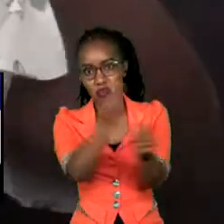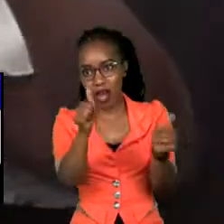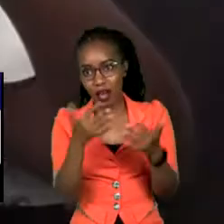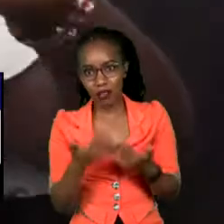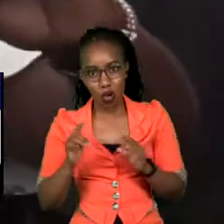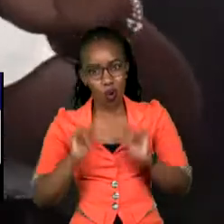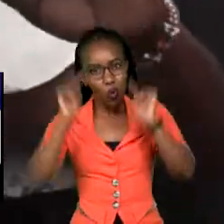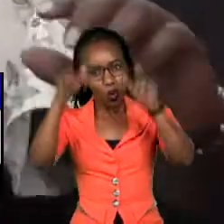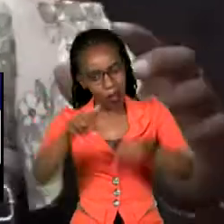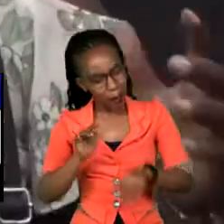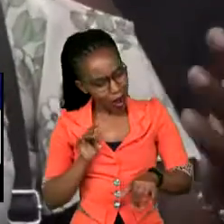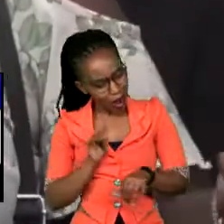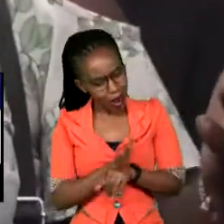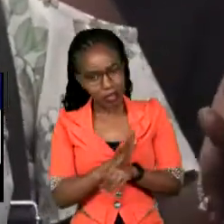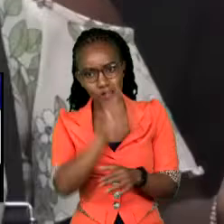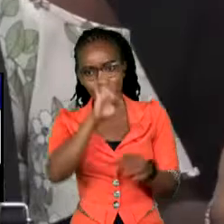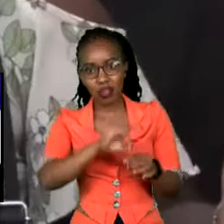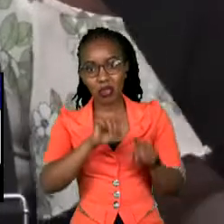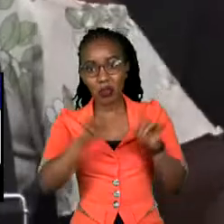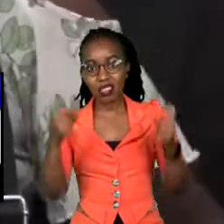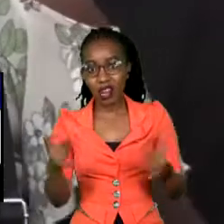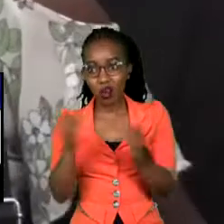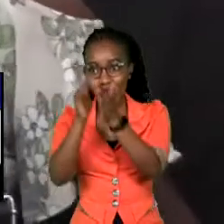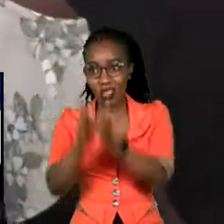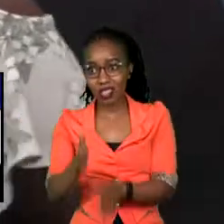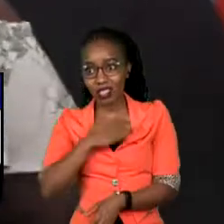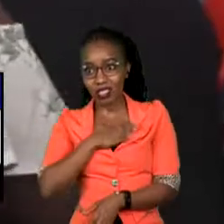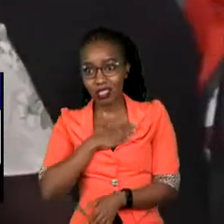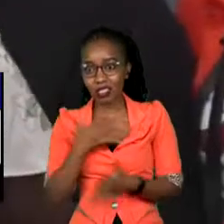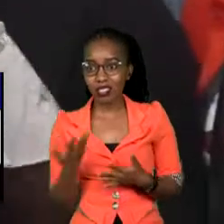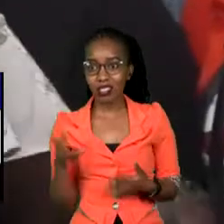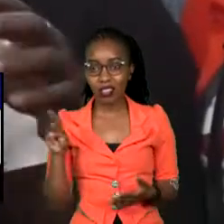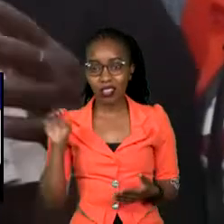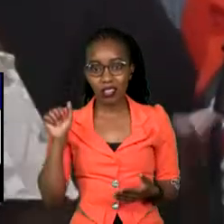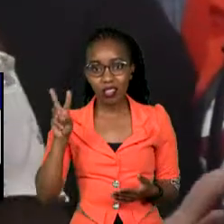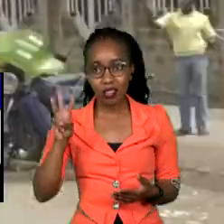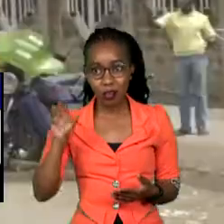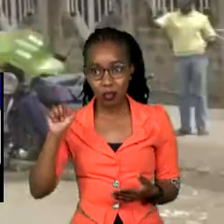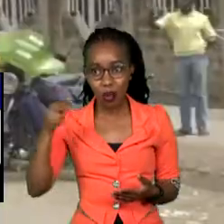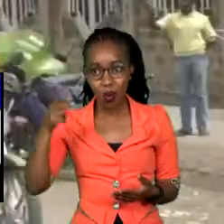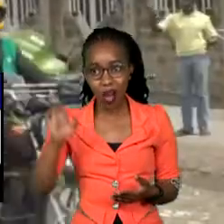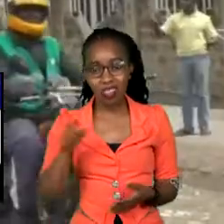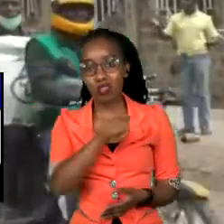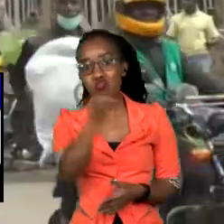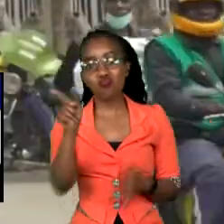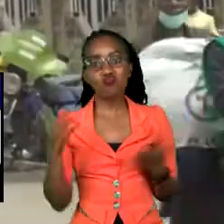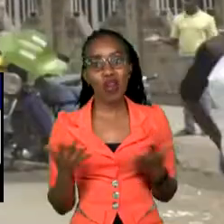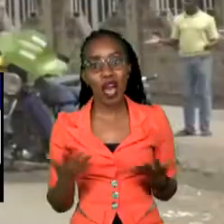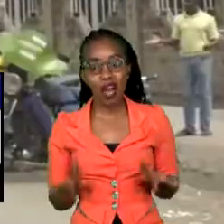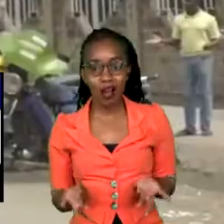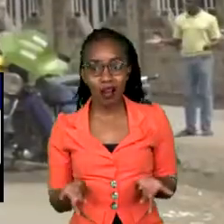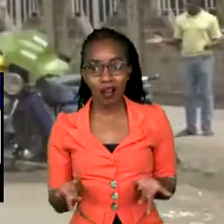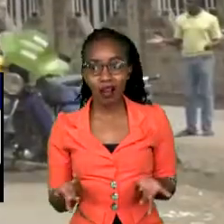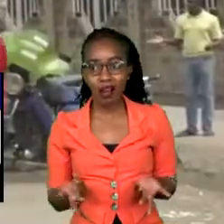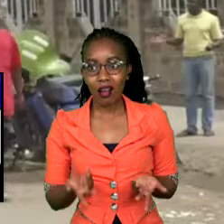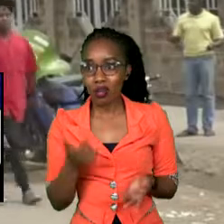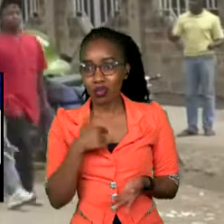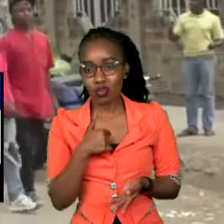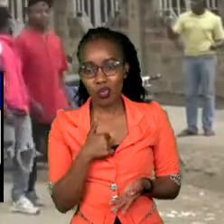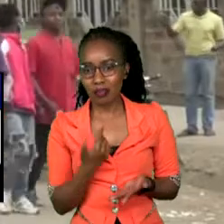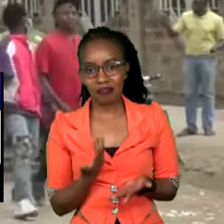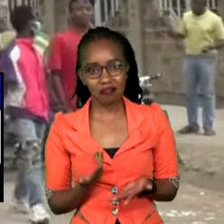tukatokea mapema. Saa hii viongozi wetu akina Mawadhe Kasino mko wapi? This is something that to me it's a